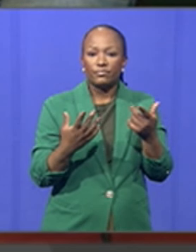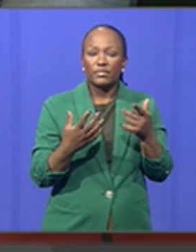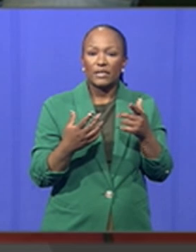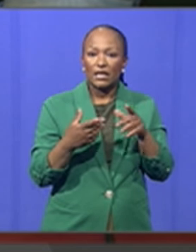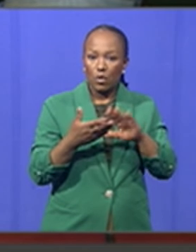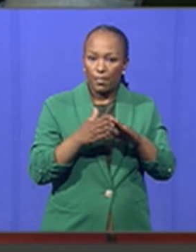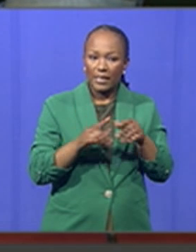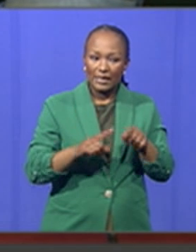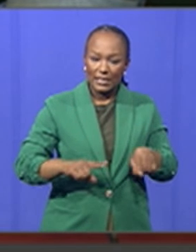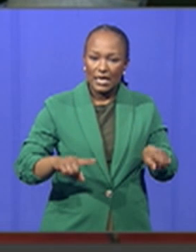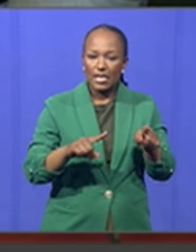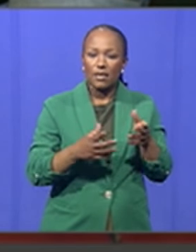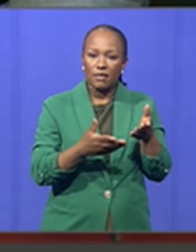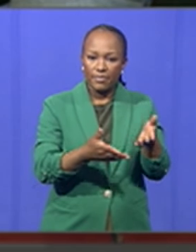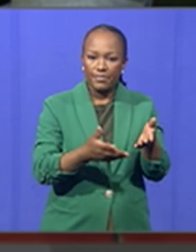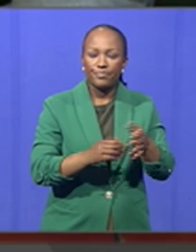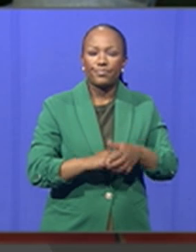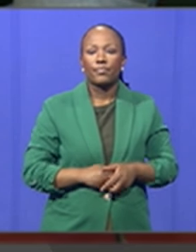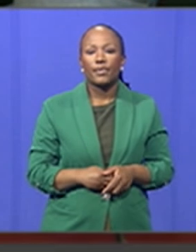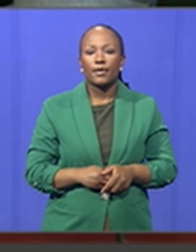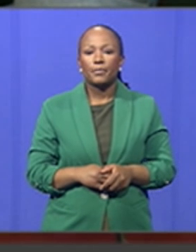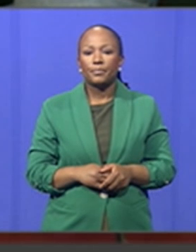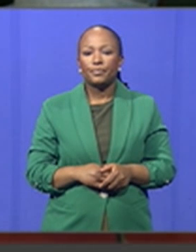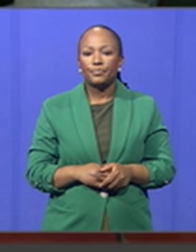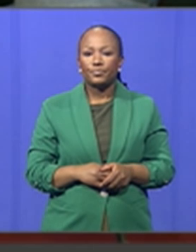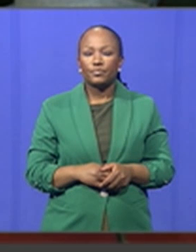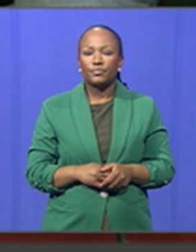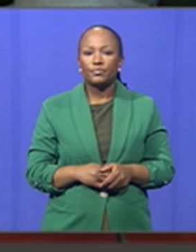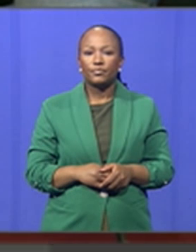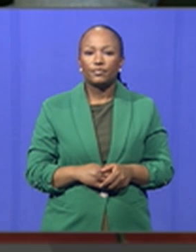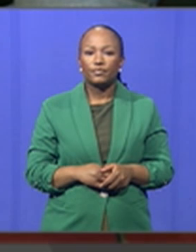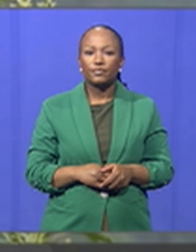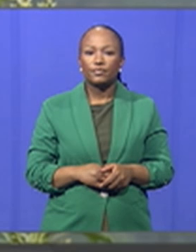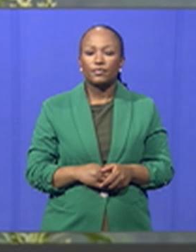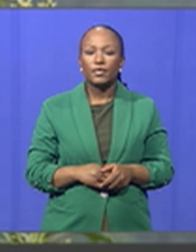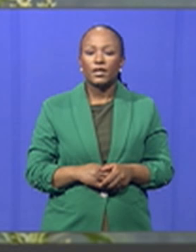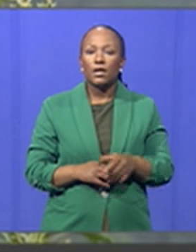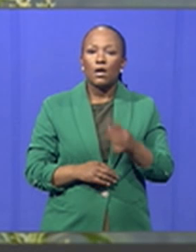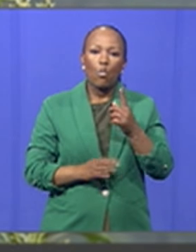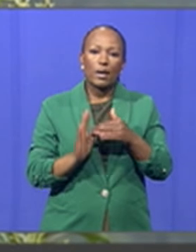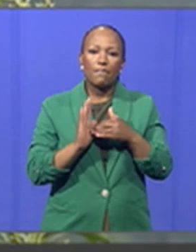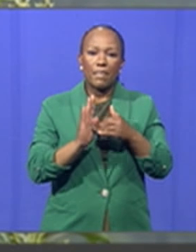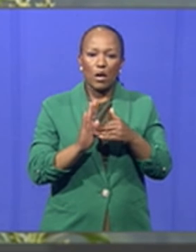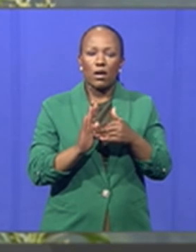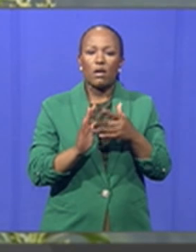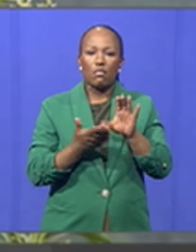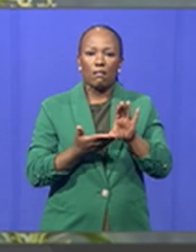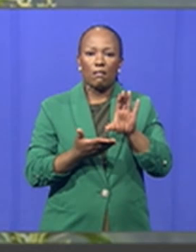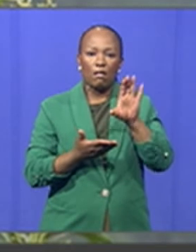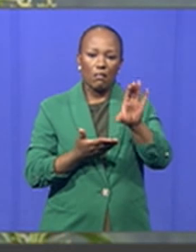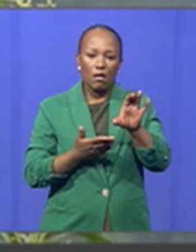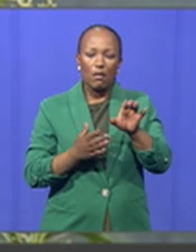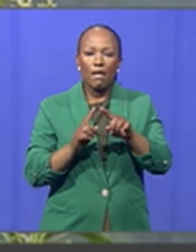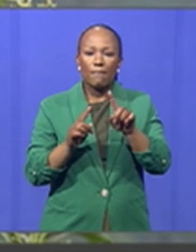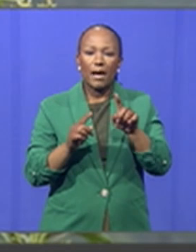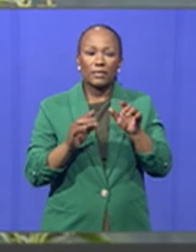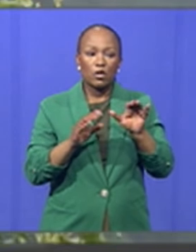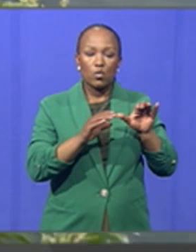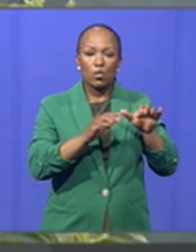se se ntši se gone ka mole. Ba re go beeleditse madi a ka fetang dimilione kwa go lone e fela setlhopha sa baamogedi ba